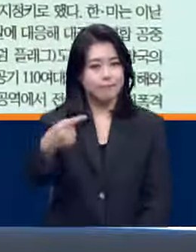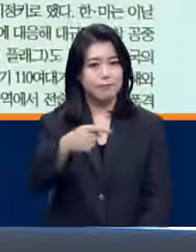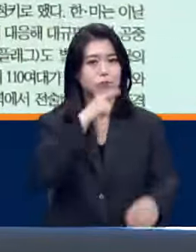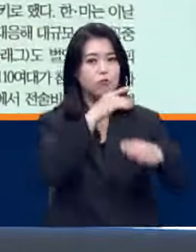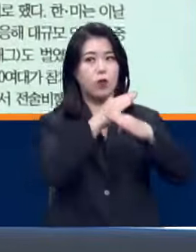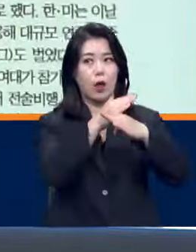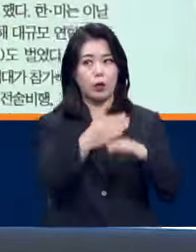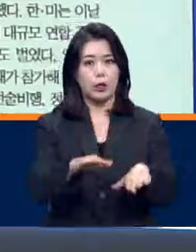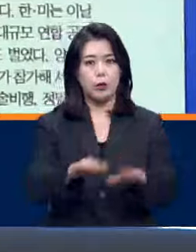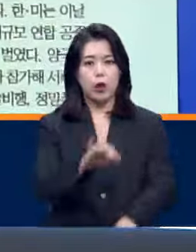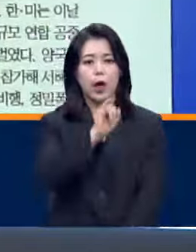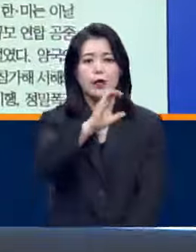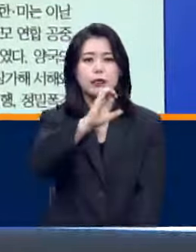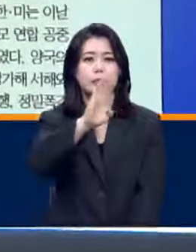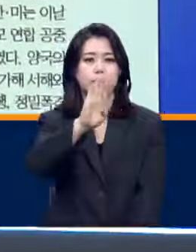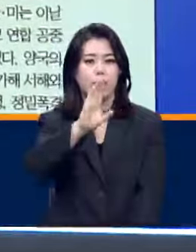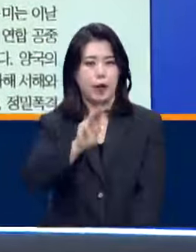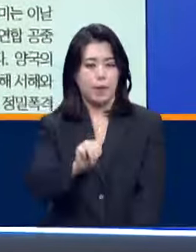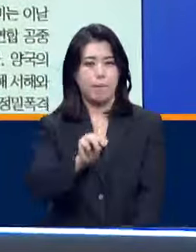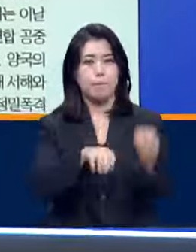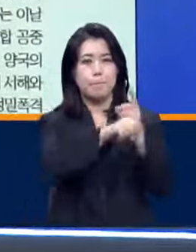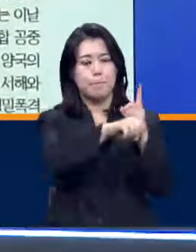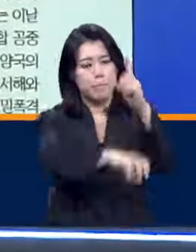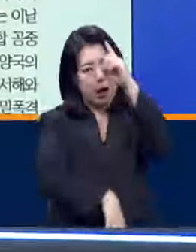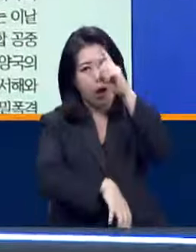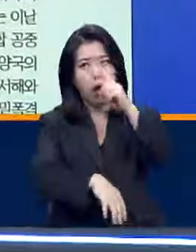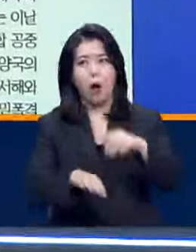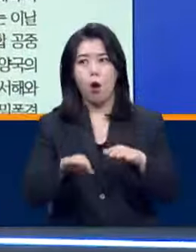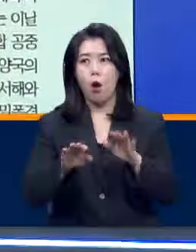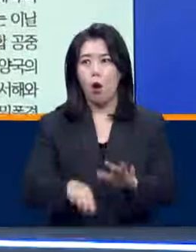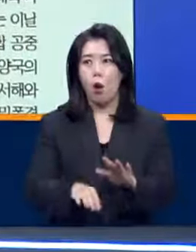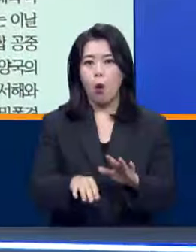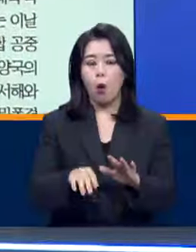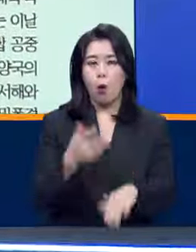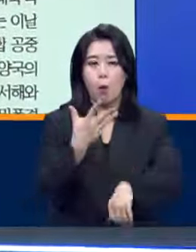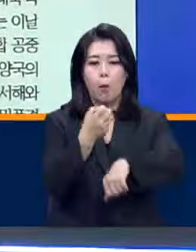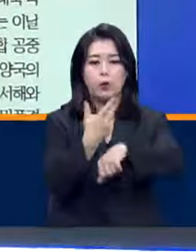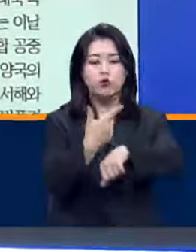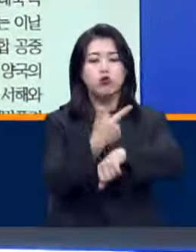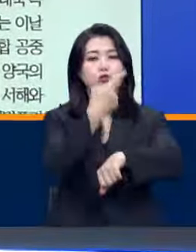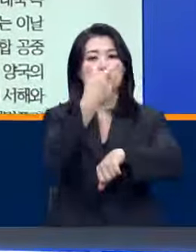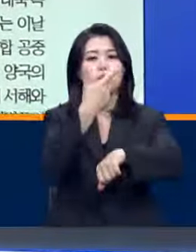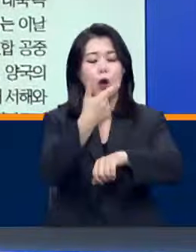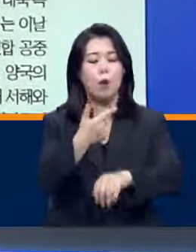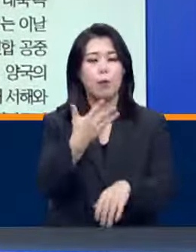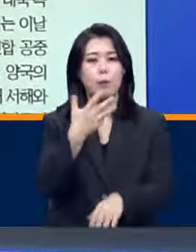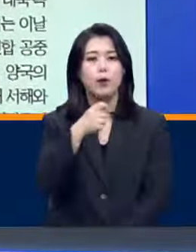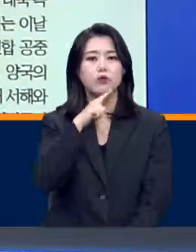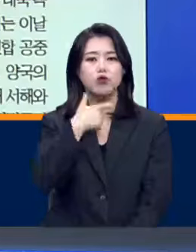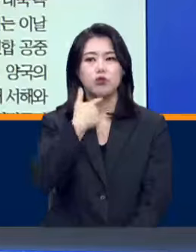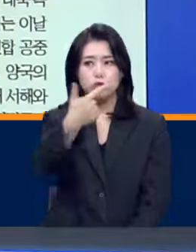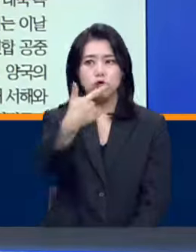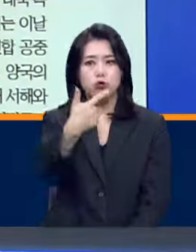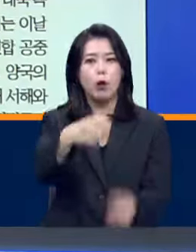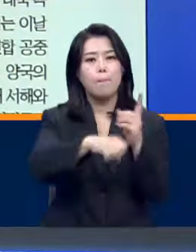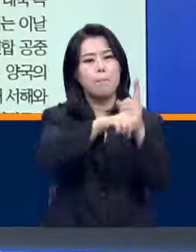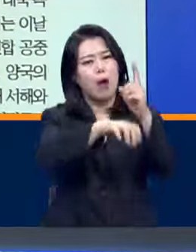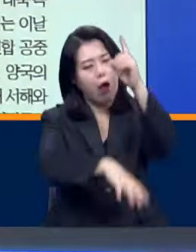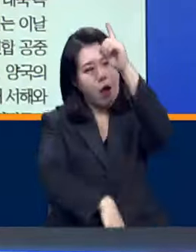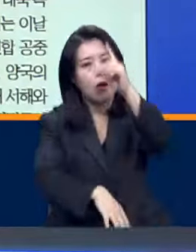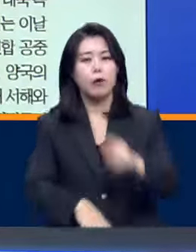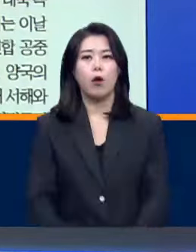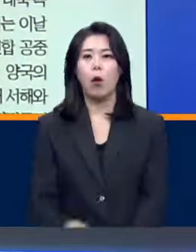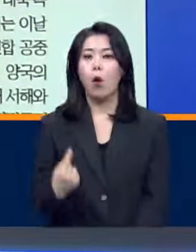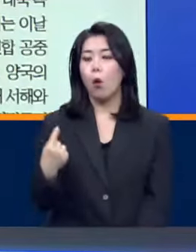북 이번엔 ICBM 도발 최장 86분 비행입니다 어제 저희가 딱이 시간에 전해